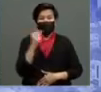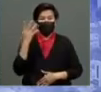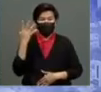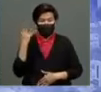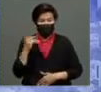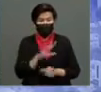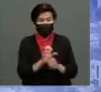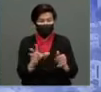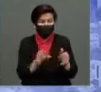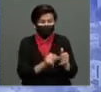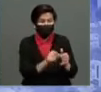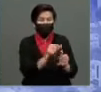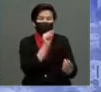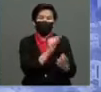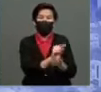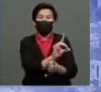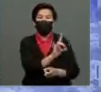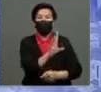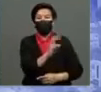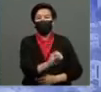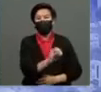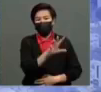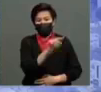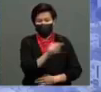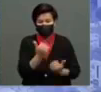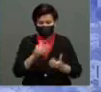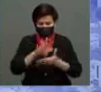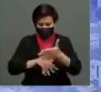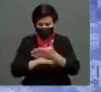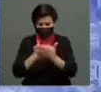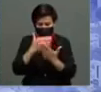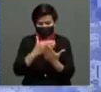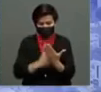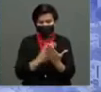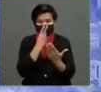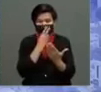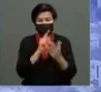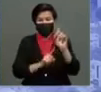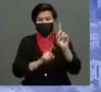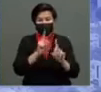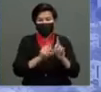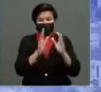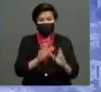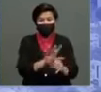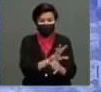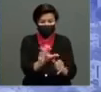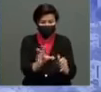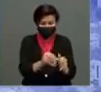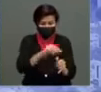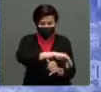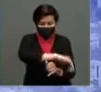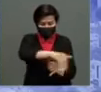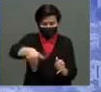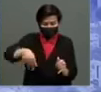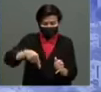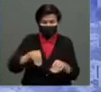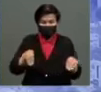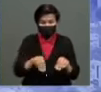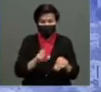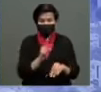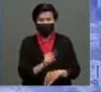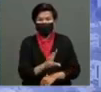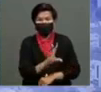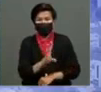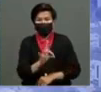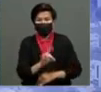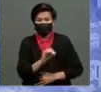นะครับแล้วเขาต้องมีแผนที่จะต้องไปดูในผู้ที่มีความเสี่ยงสูง 1,877 ผู้มีความเสี่ยงต่ำถึง 30,000